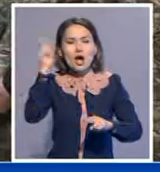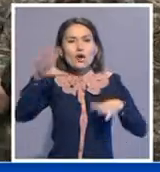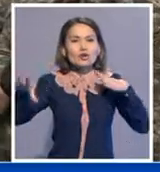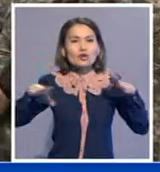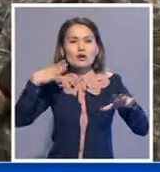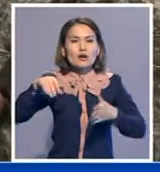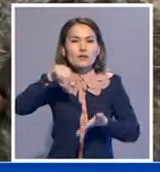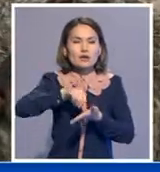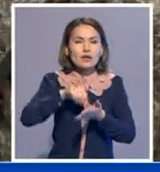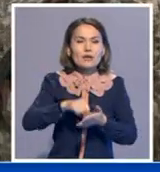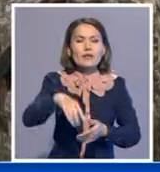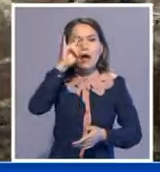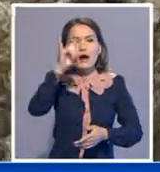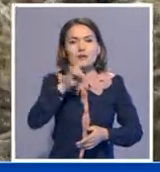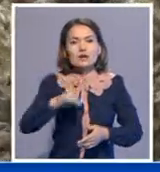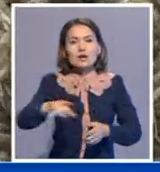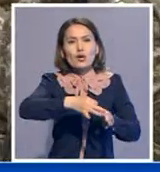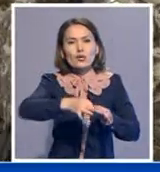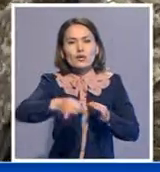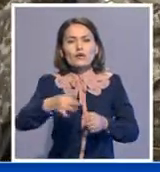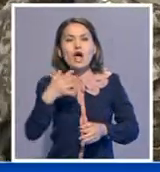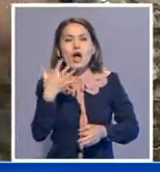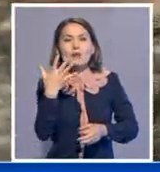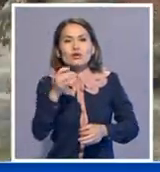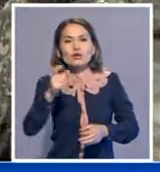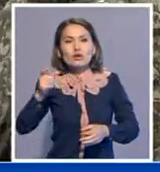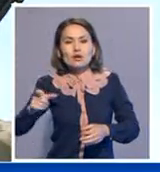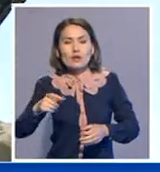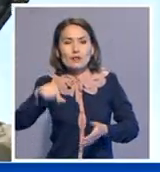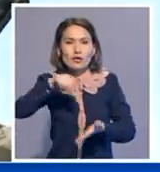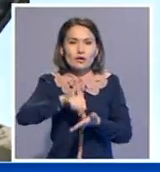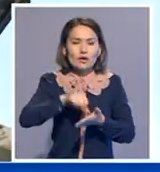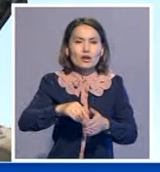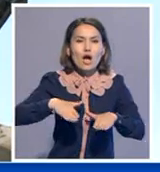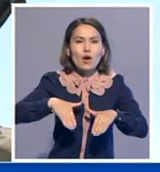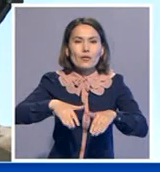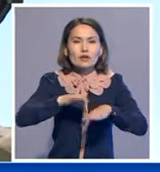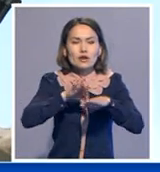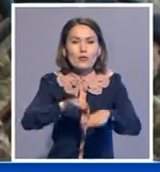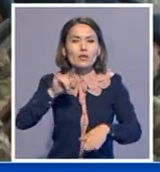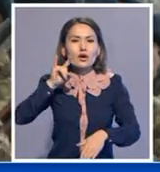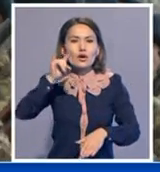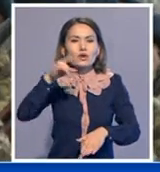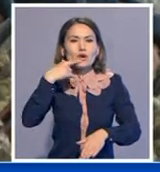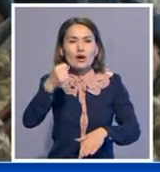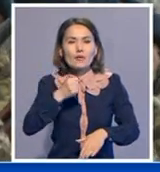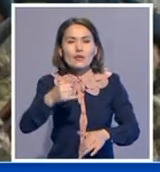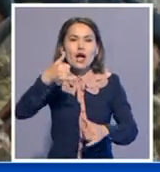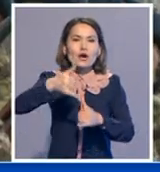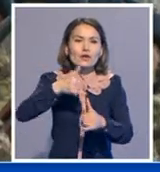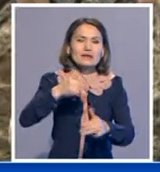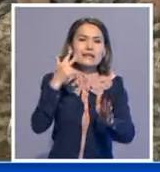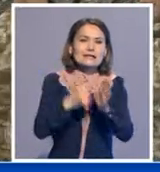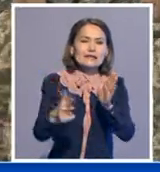қатысқан. Қазір мұнда еліміздің әр түкпірінен келген 500 курсант білім алады. Саптық жүріске болашақ ұшқыштар арасынан бойшаң 88